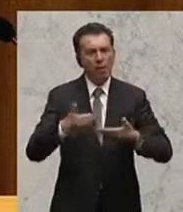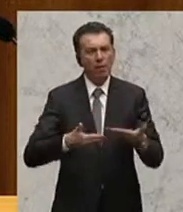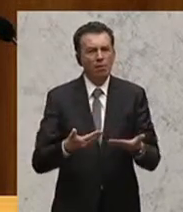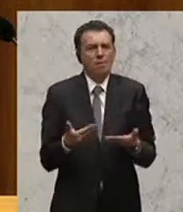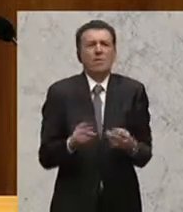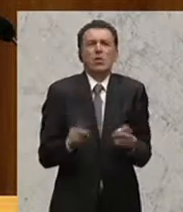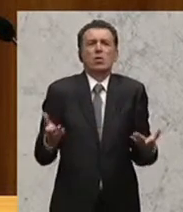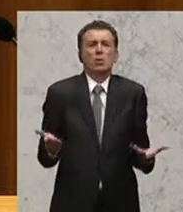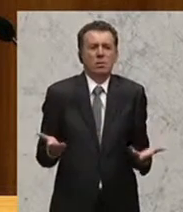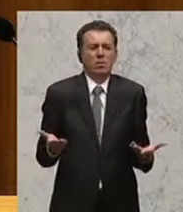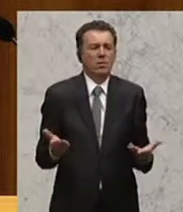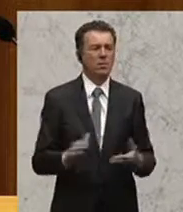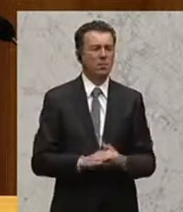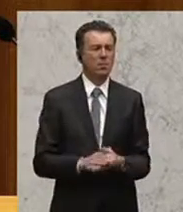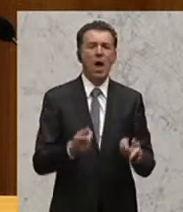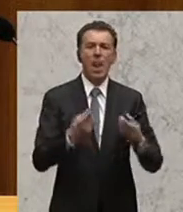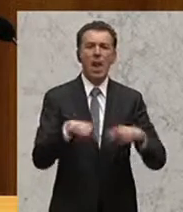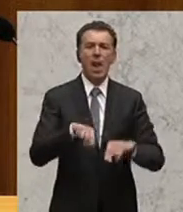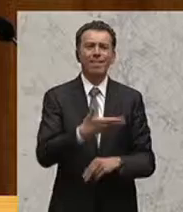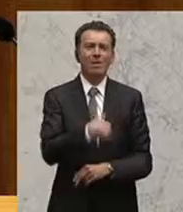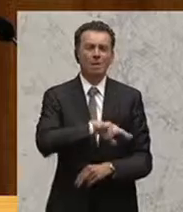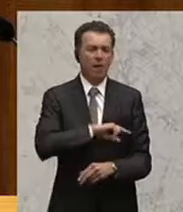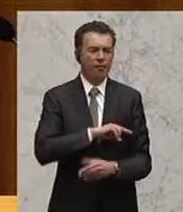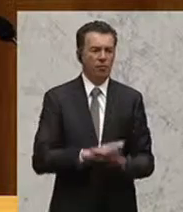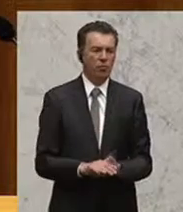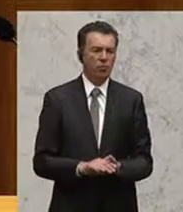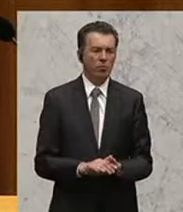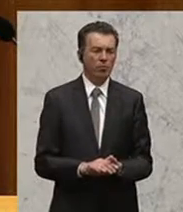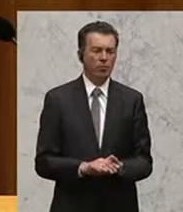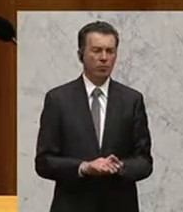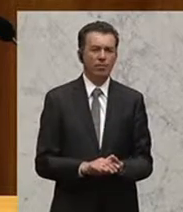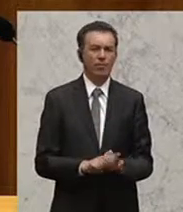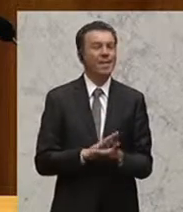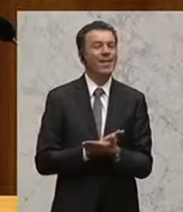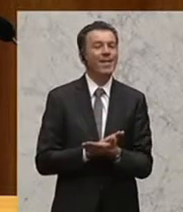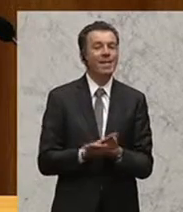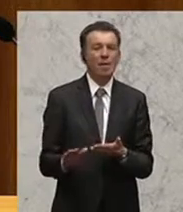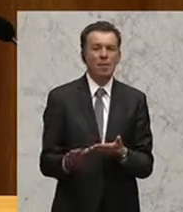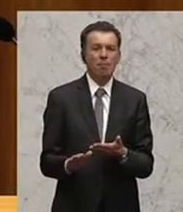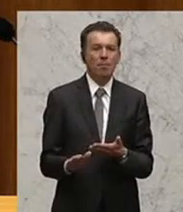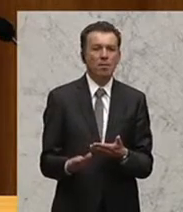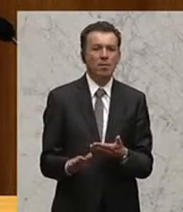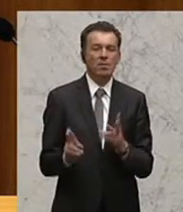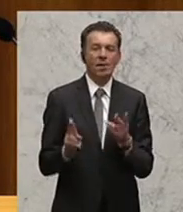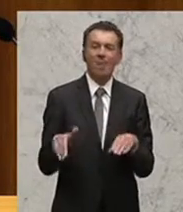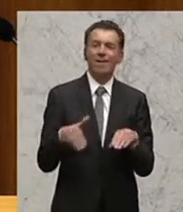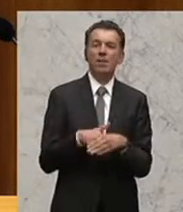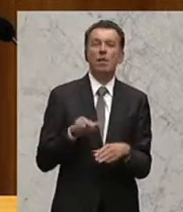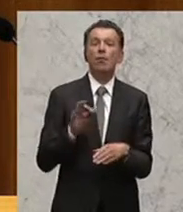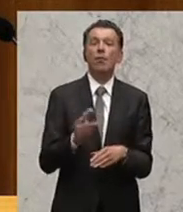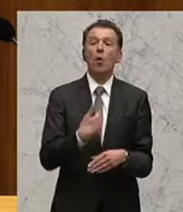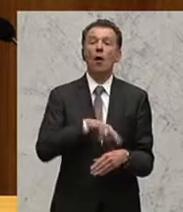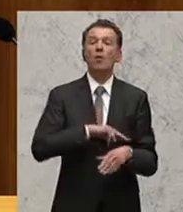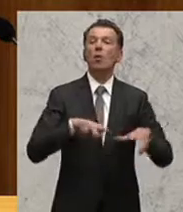sonst? Eine Landeshaftung konnte nämlich nie und zu keiner Zeit ein Risikomanagement ersetzen.